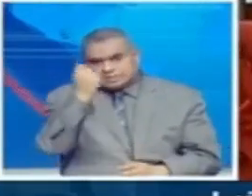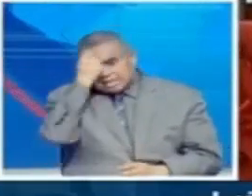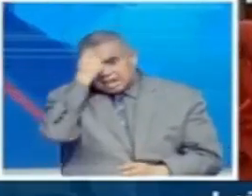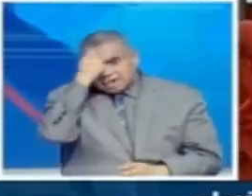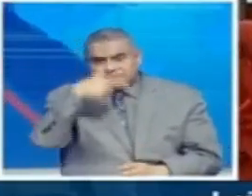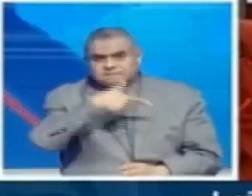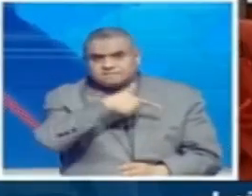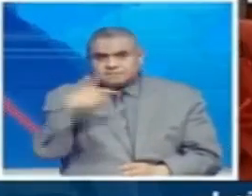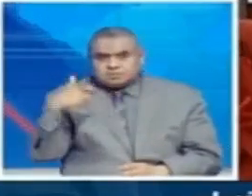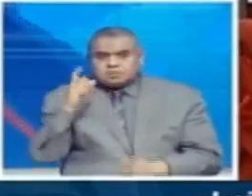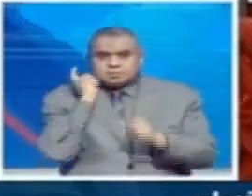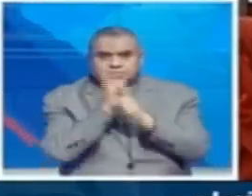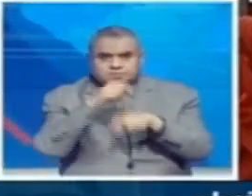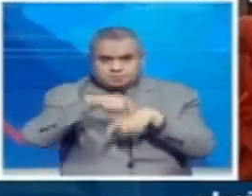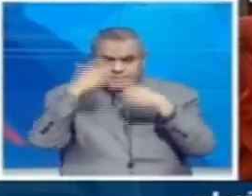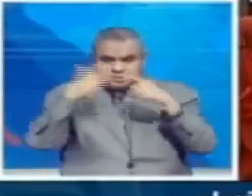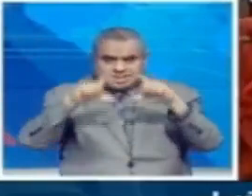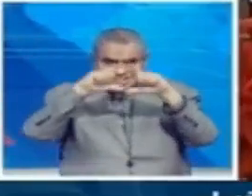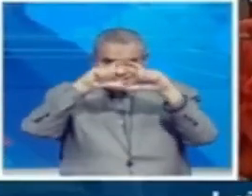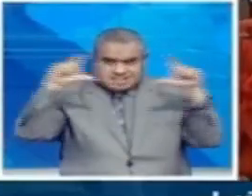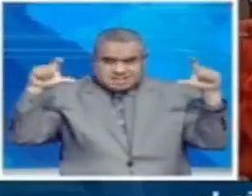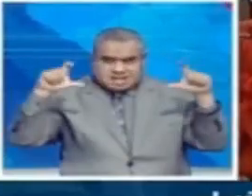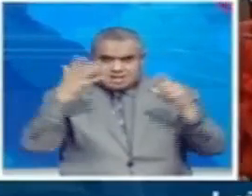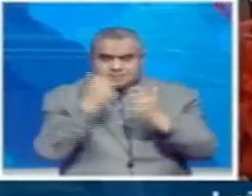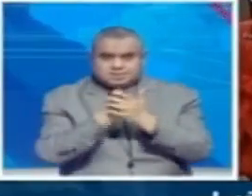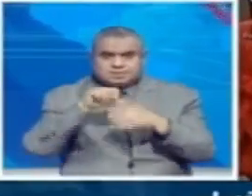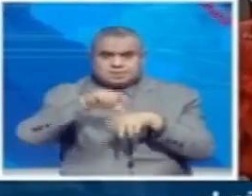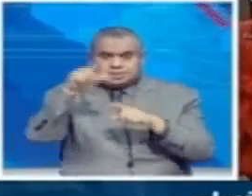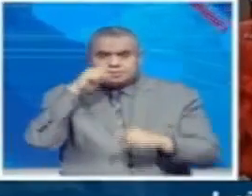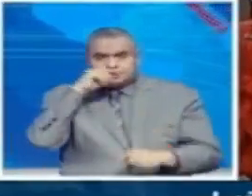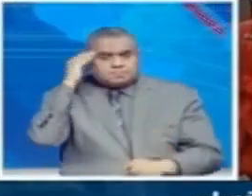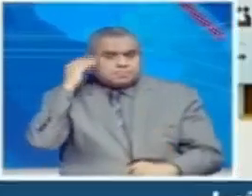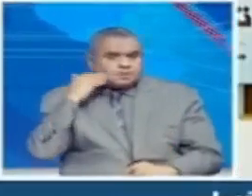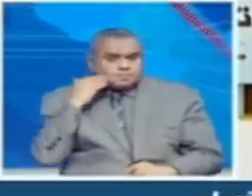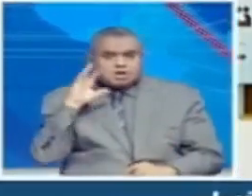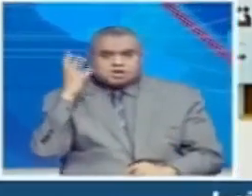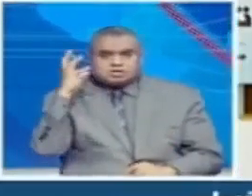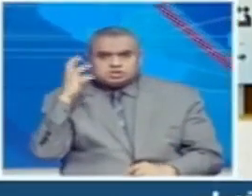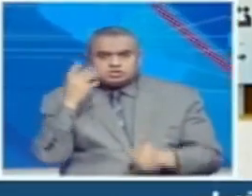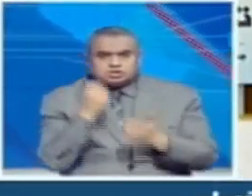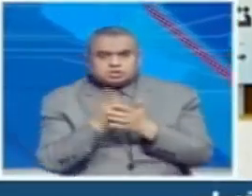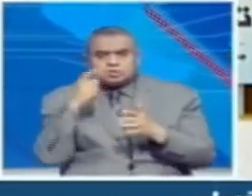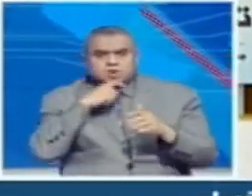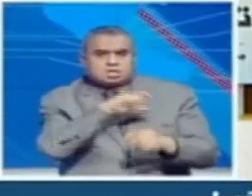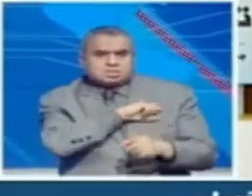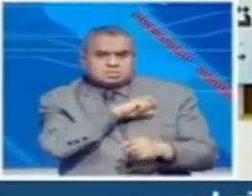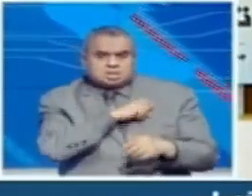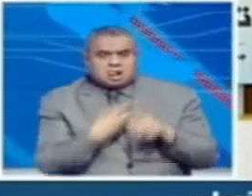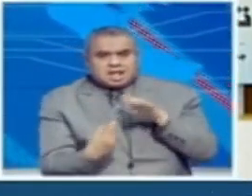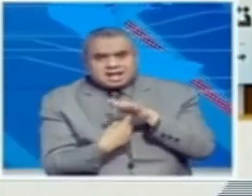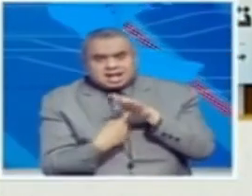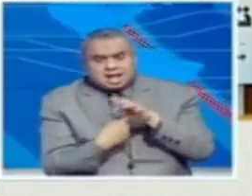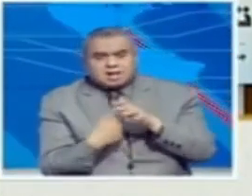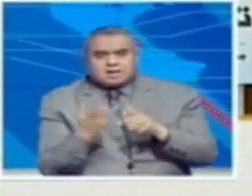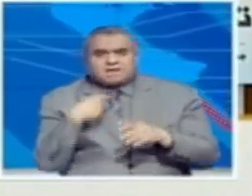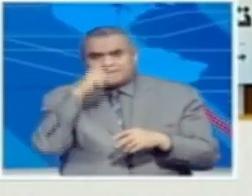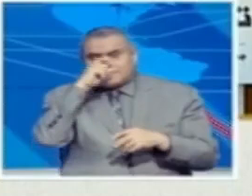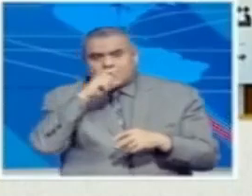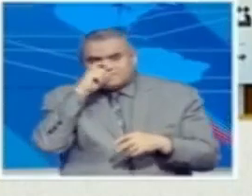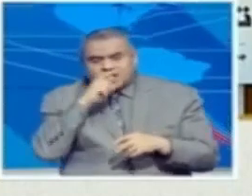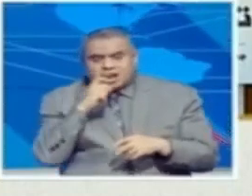1600 زائر بمقر الحملة من فئات المرأة والشباب وطلبة الجامعات والعمال